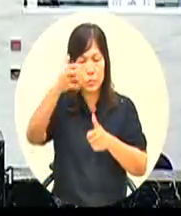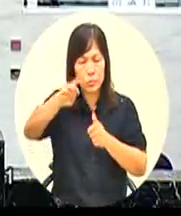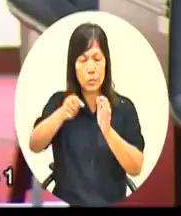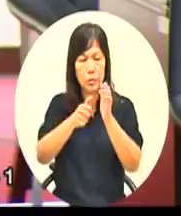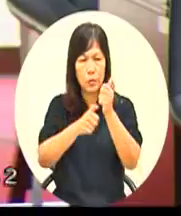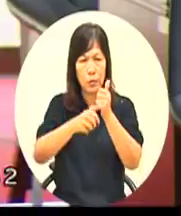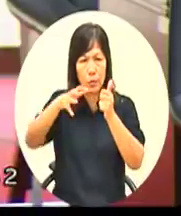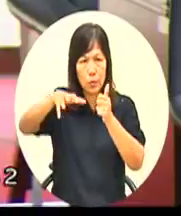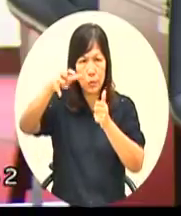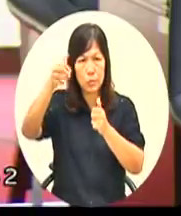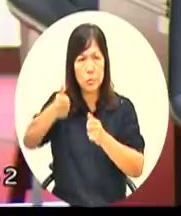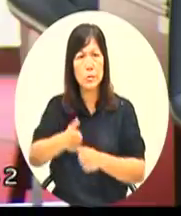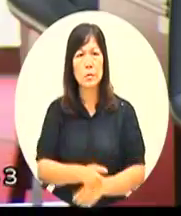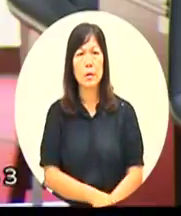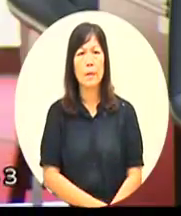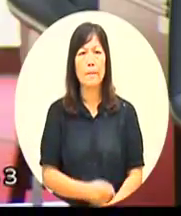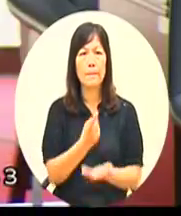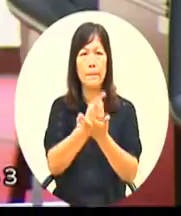长以及